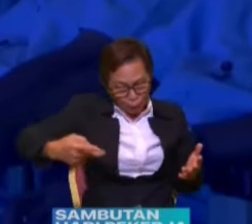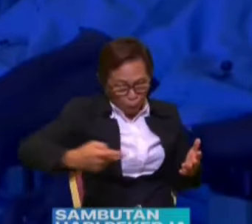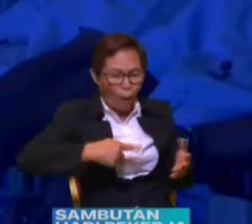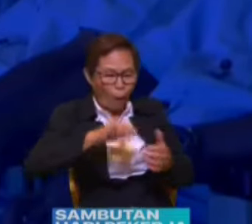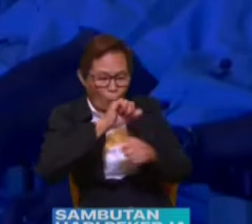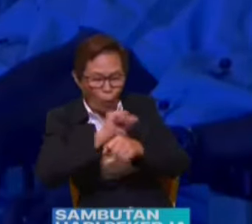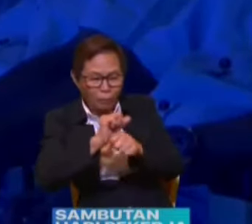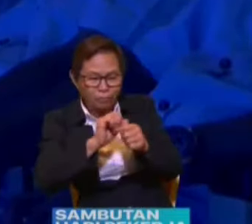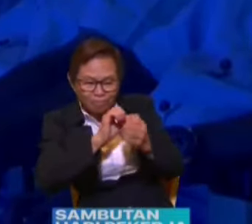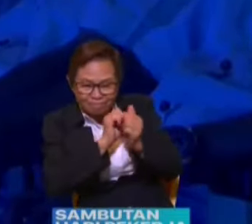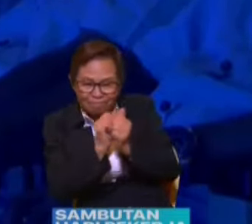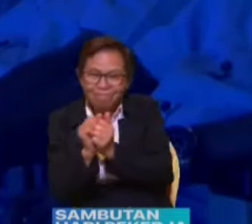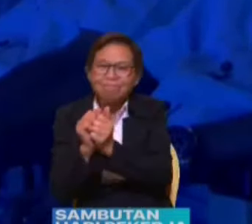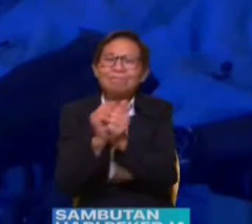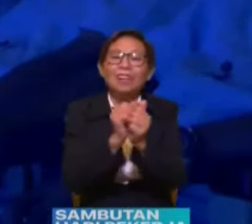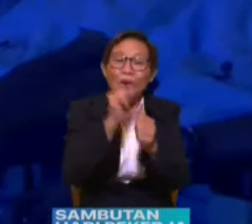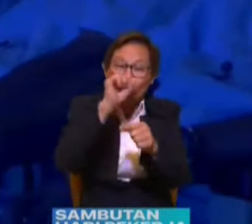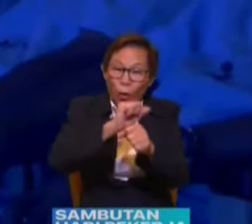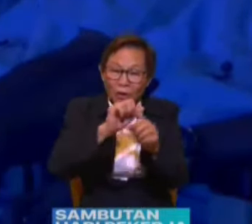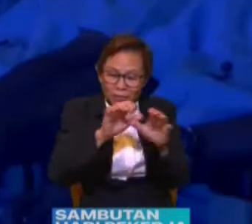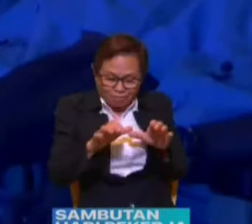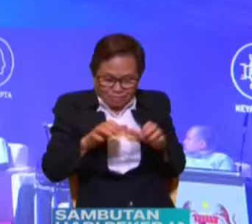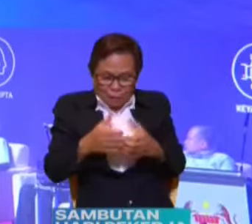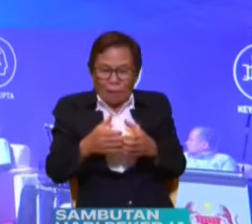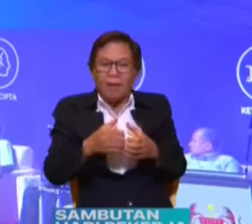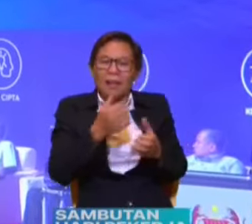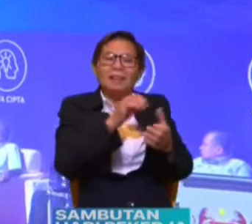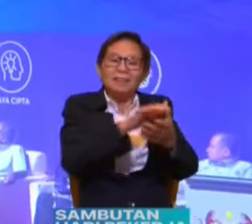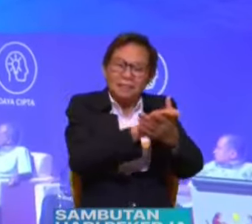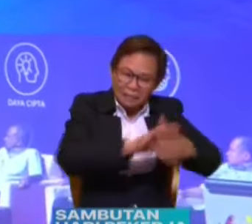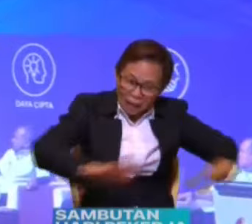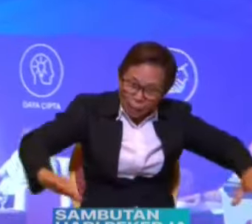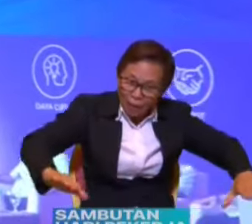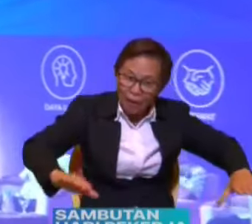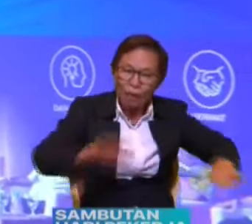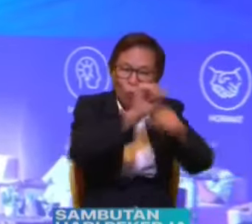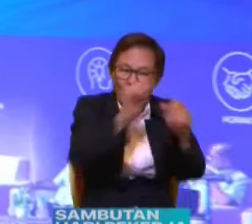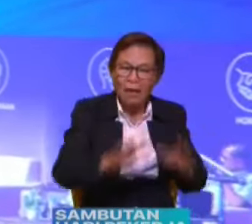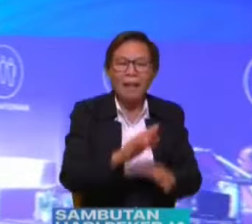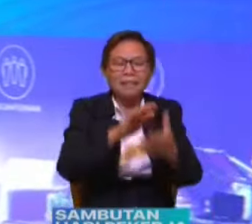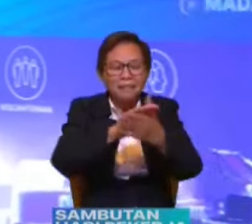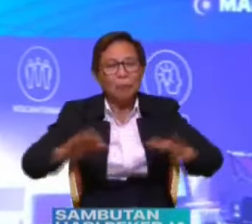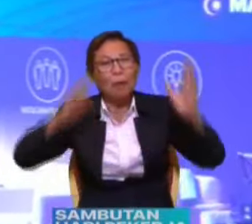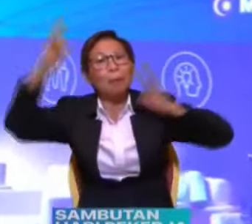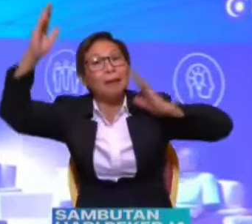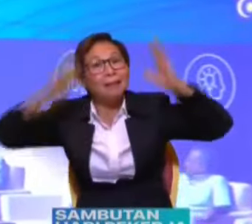team and save our workers and save our nation.